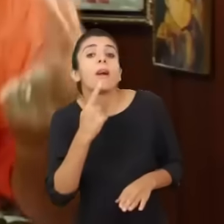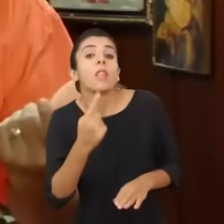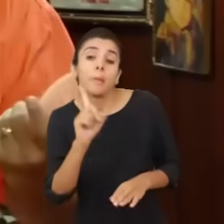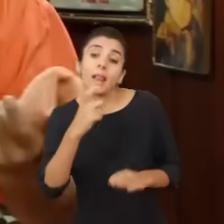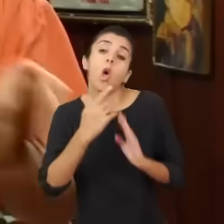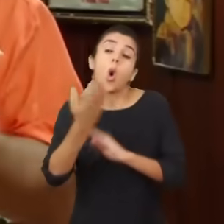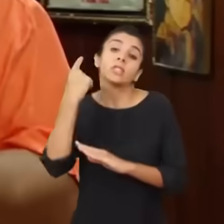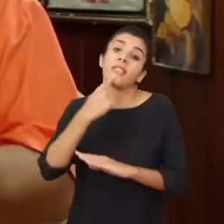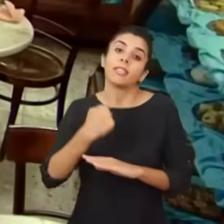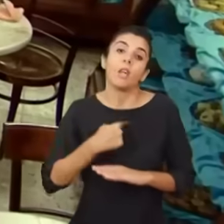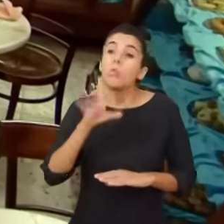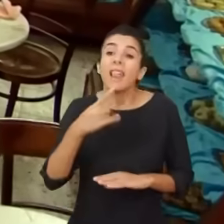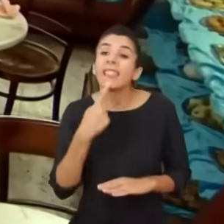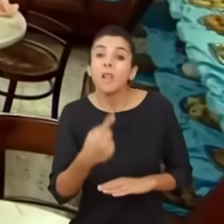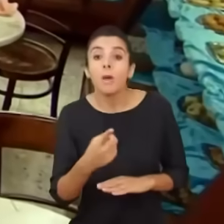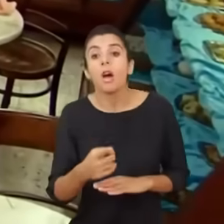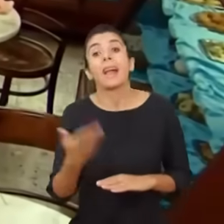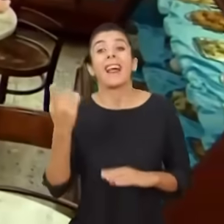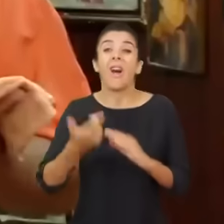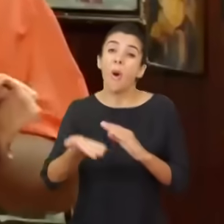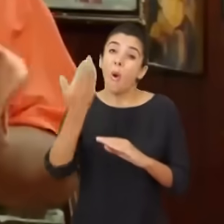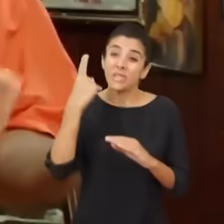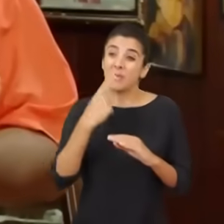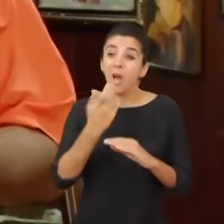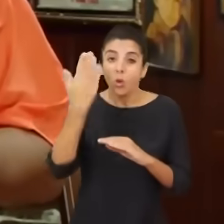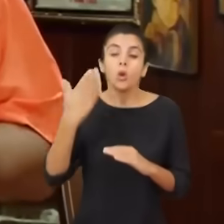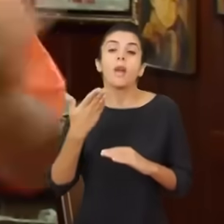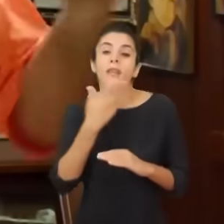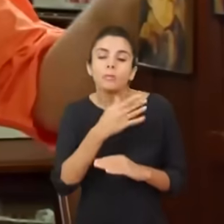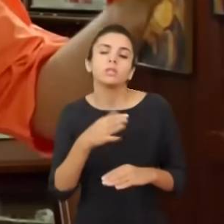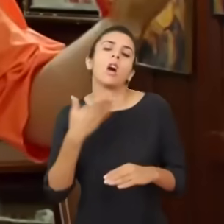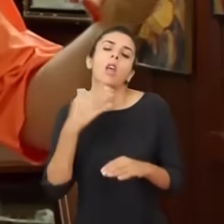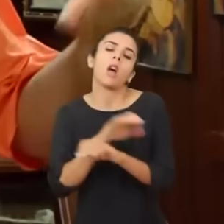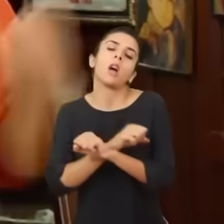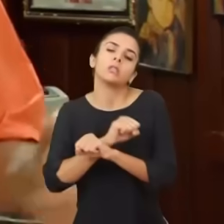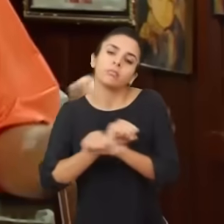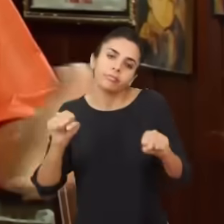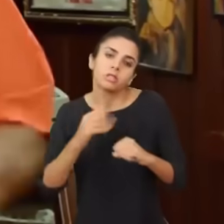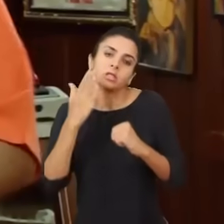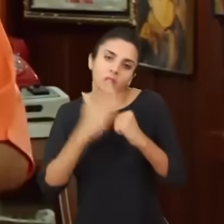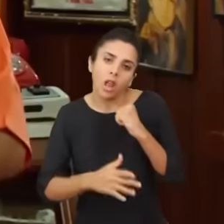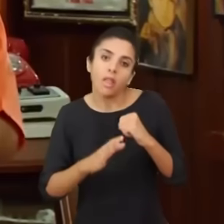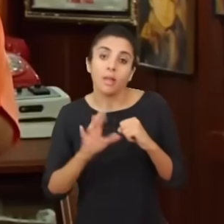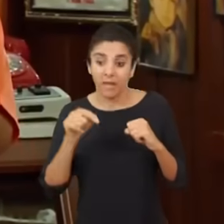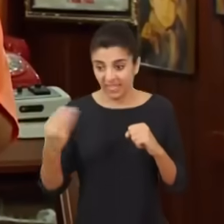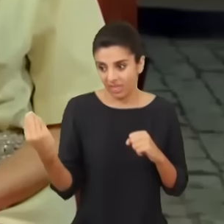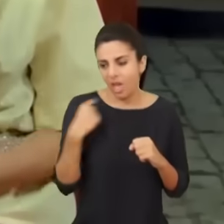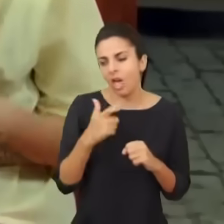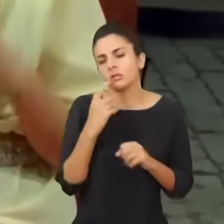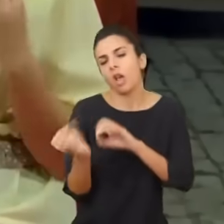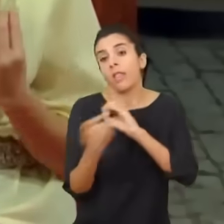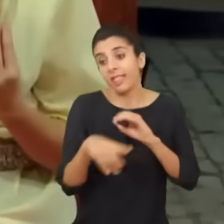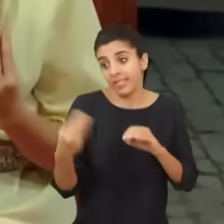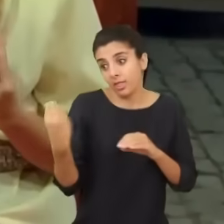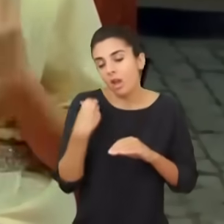Geçen sene dedi. Ne demek o? Geçen Ramazan demek. Ne demek? Bu Ramazan geçti gitti demek. Bu yeni Ramazan. Ya